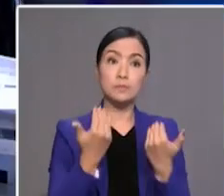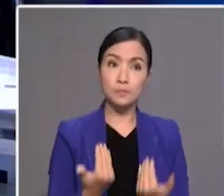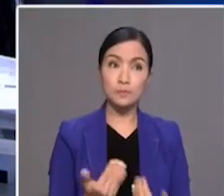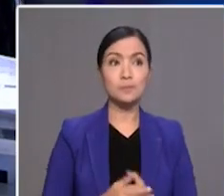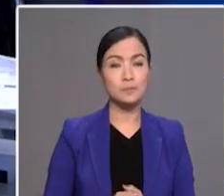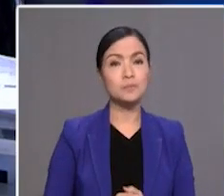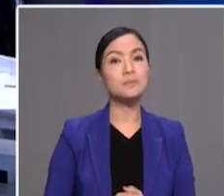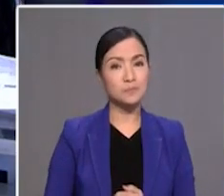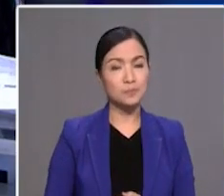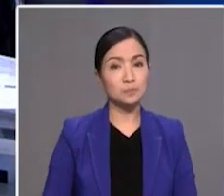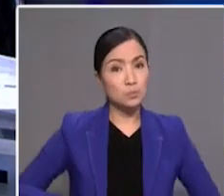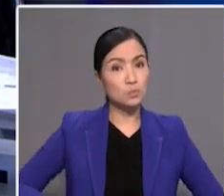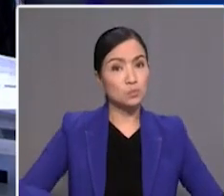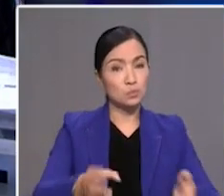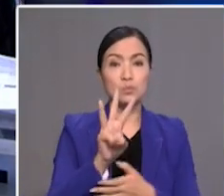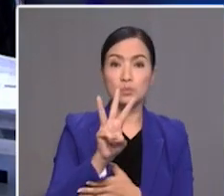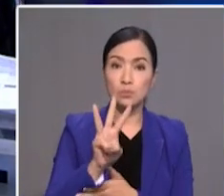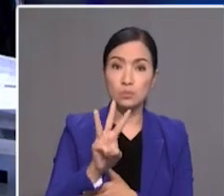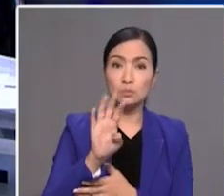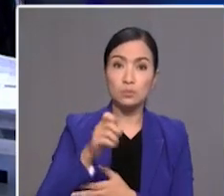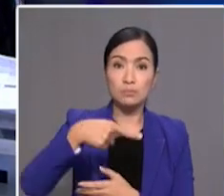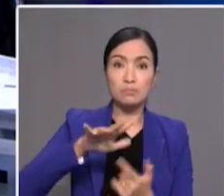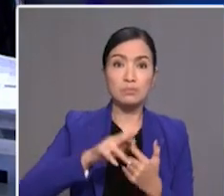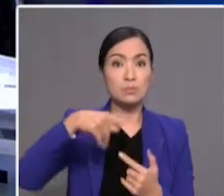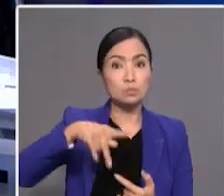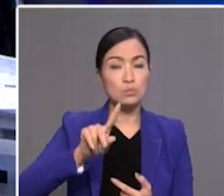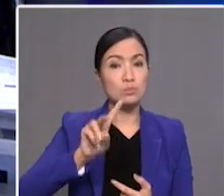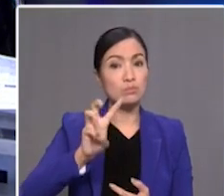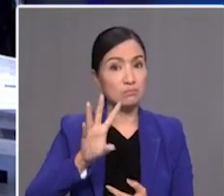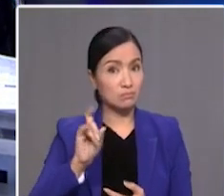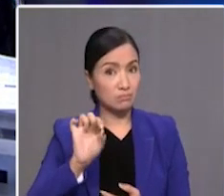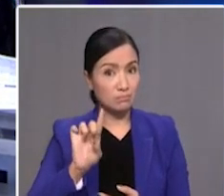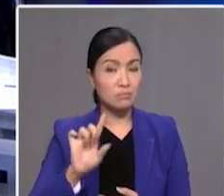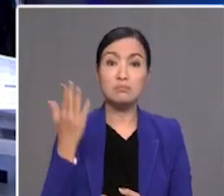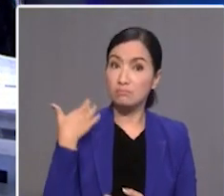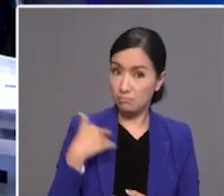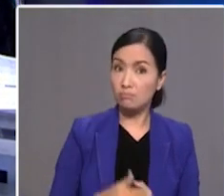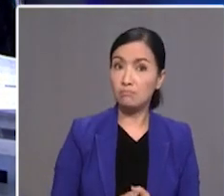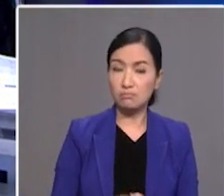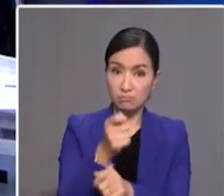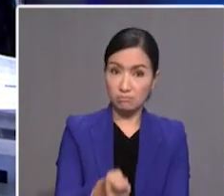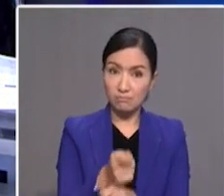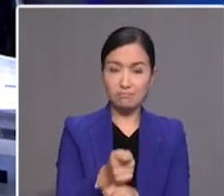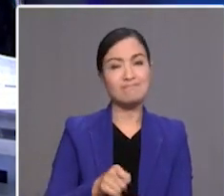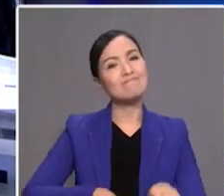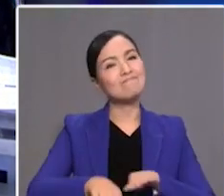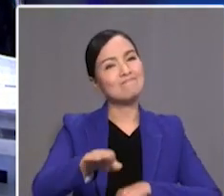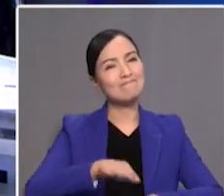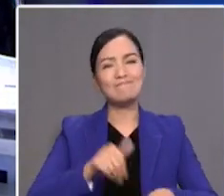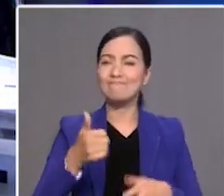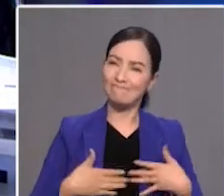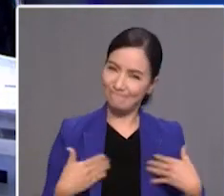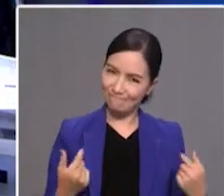รวิภาวดีขาเข้านะครับปกติเนี่ยจะมีรถสะสมที่ดอนเมืองแล้วก็เกษตรแต่เมื่อเช้าเนี่ยถือว่าคล่องตัวทีเดียวก็เป็นความสุขของคนกรุงเทพนะ